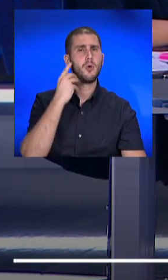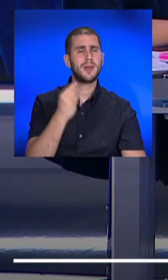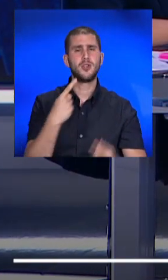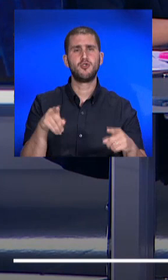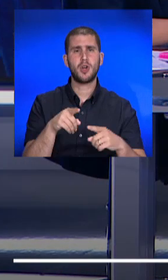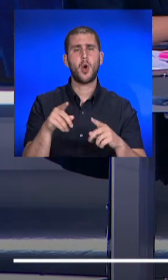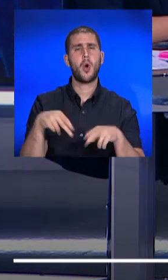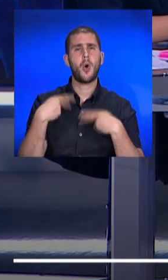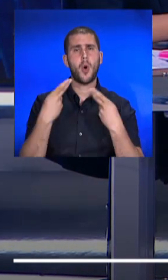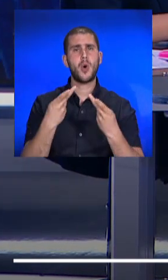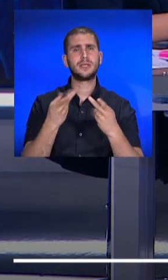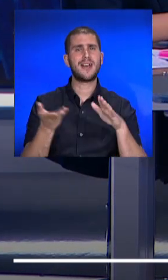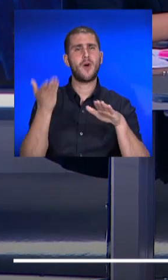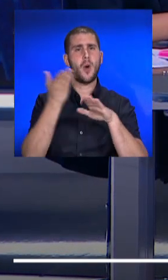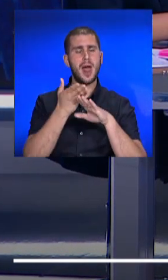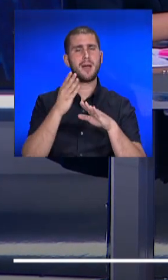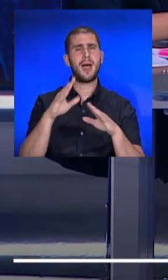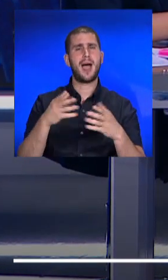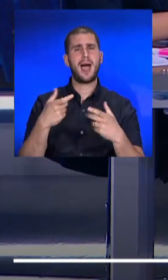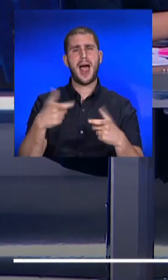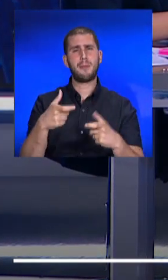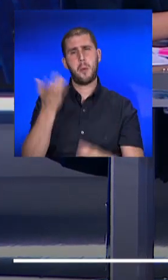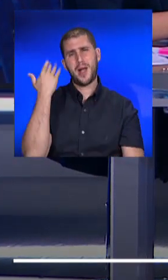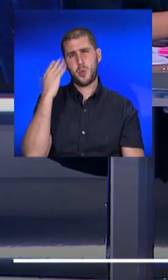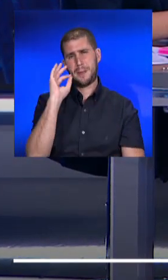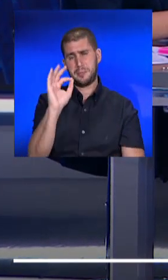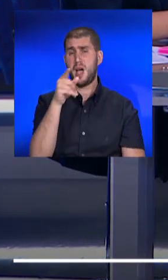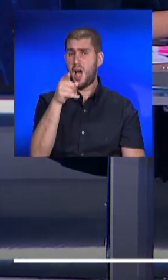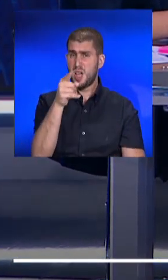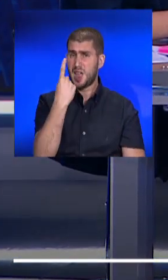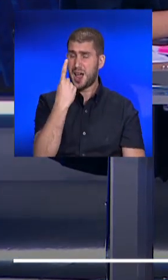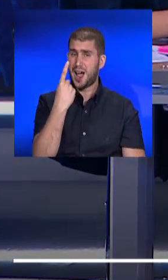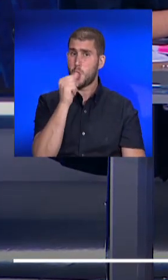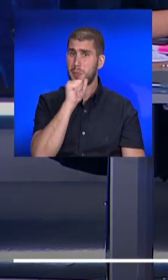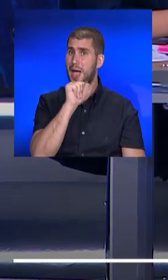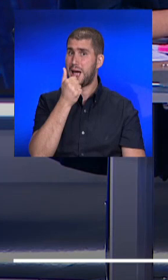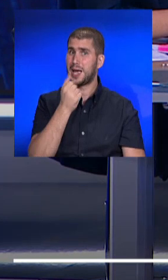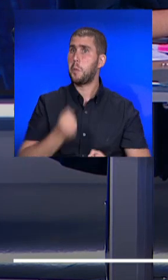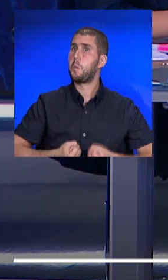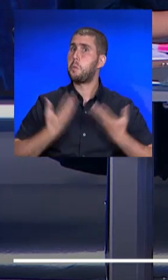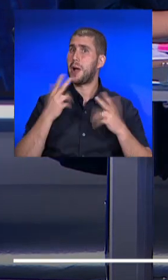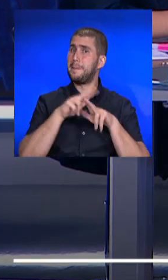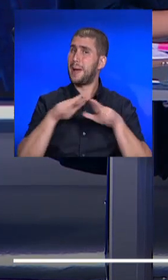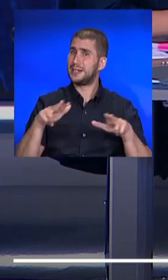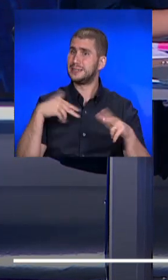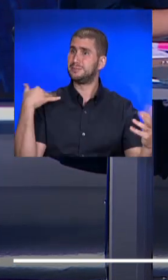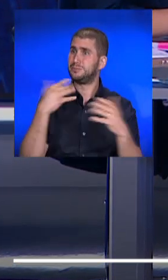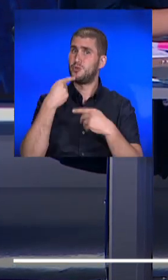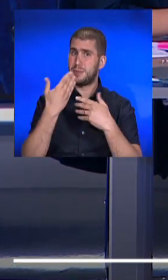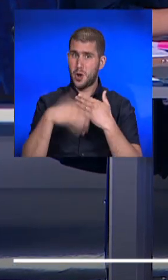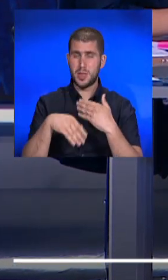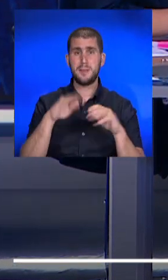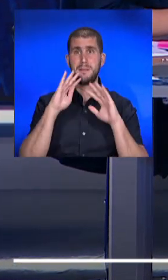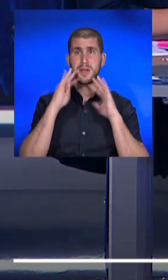חוזר ועולה שם, מתוך האלבום הקודם שלך. אתה אחד האומנים אולי הכי פורים בארץ בשנים האחרונות, כמה בתשע